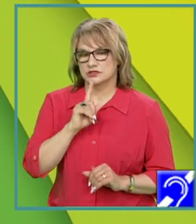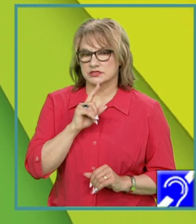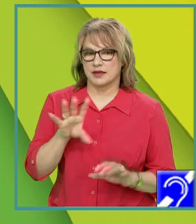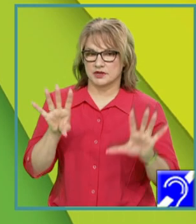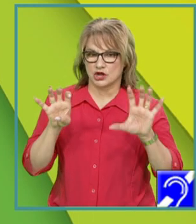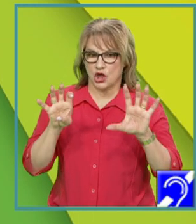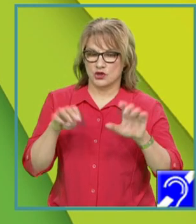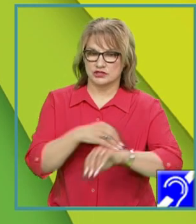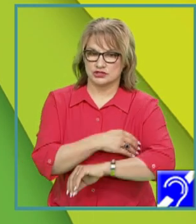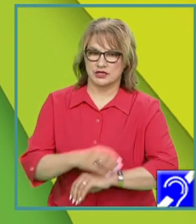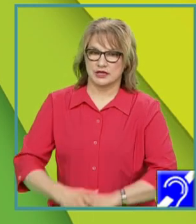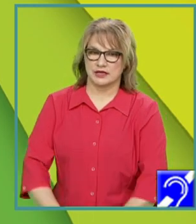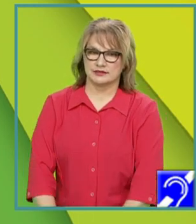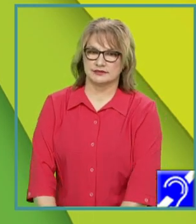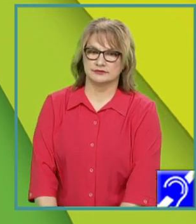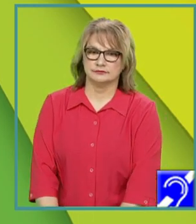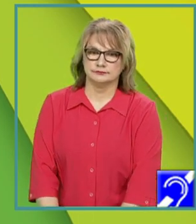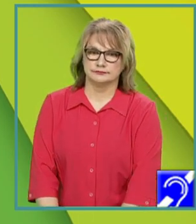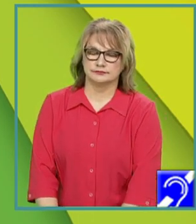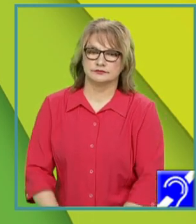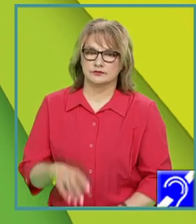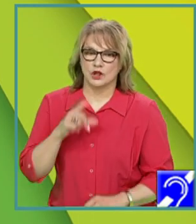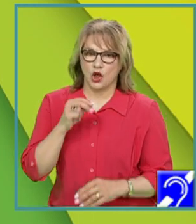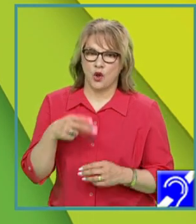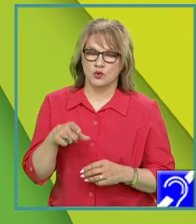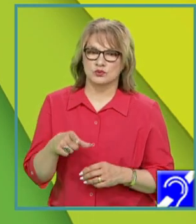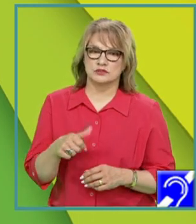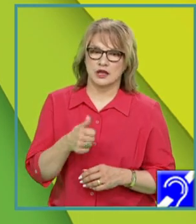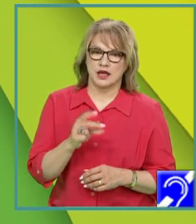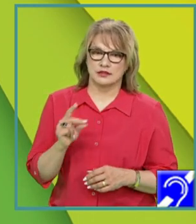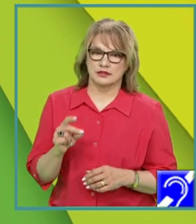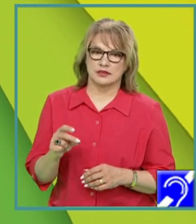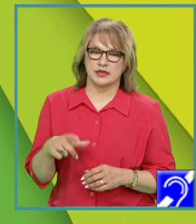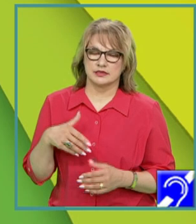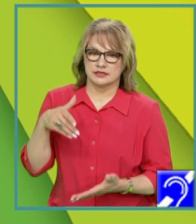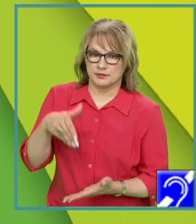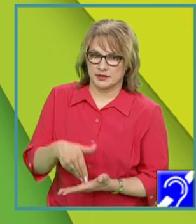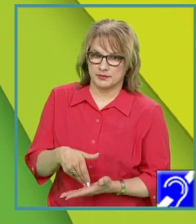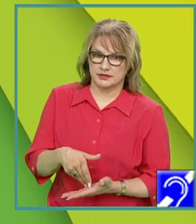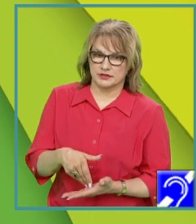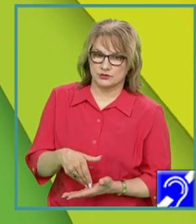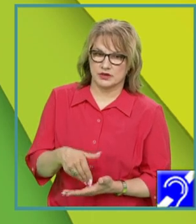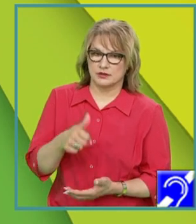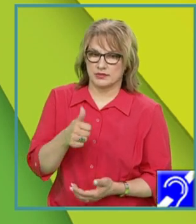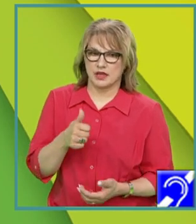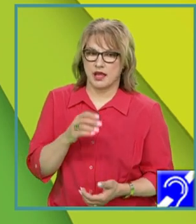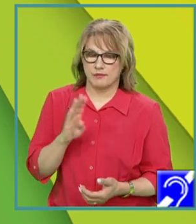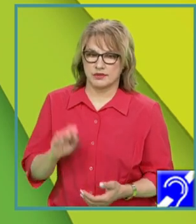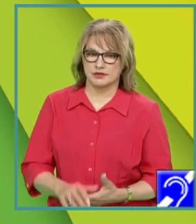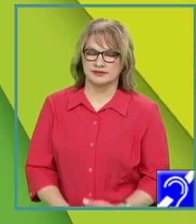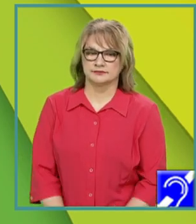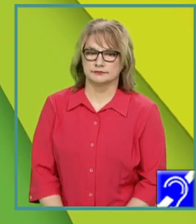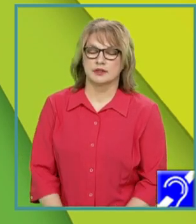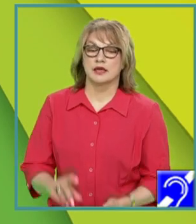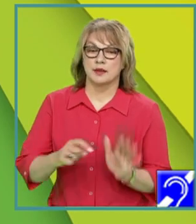90 de grade concluzie Ade pe pendi cular pe AB la punctul